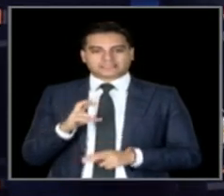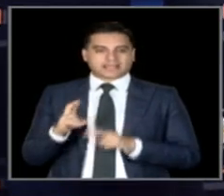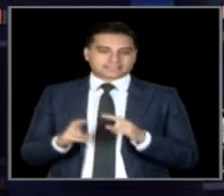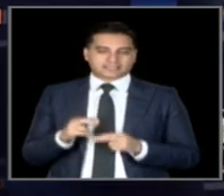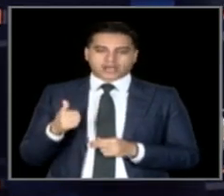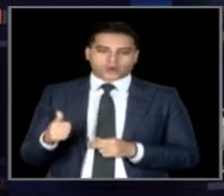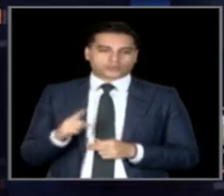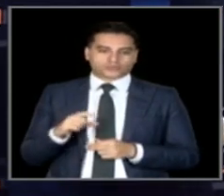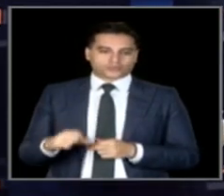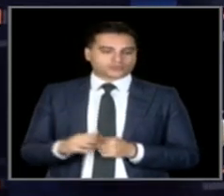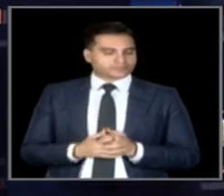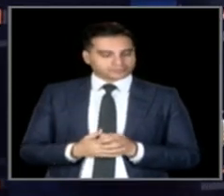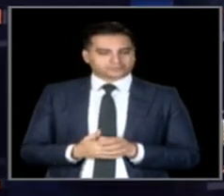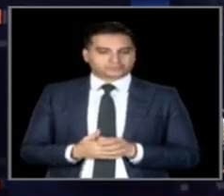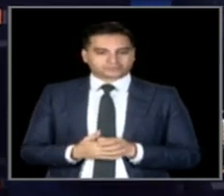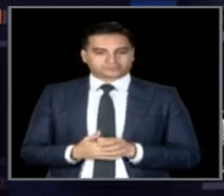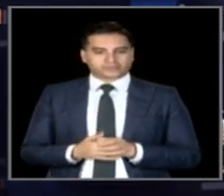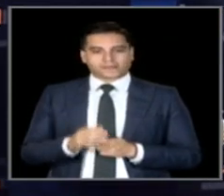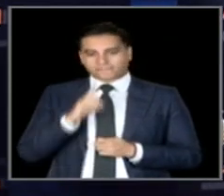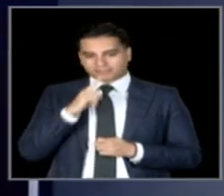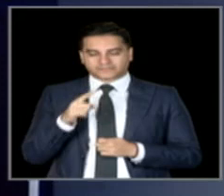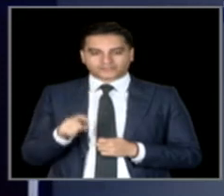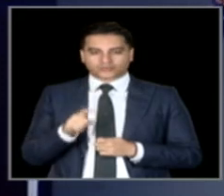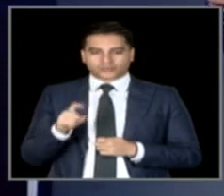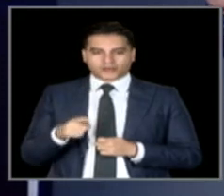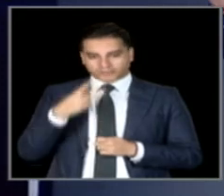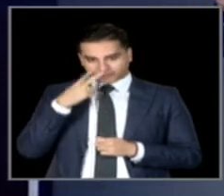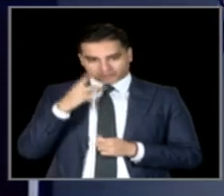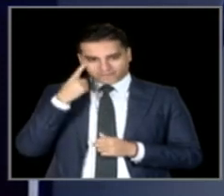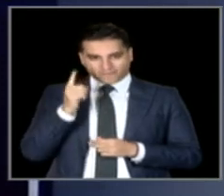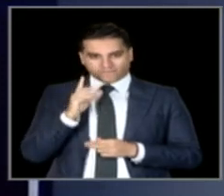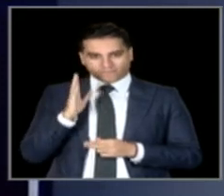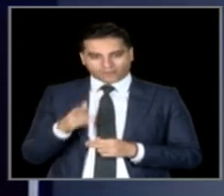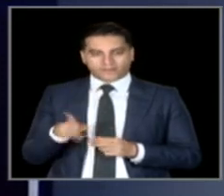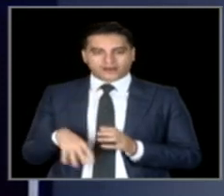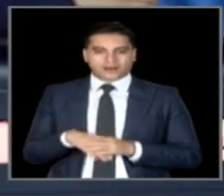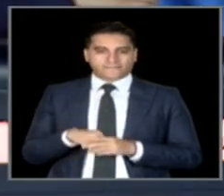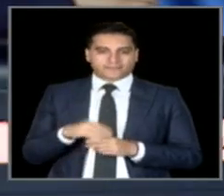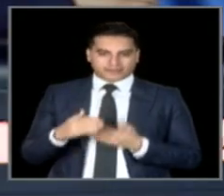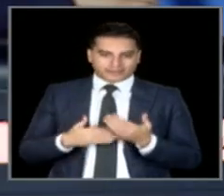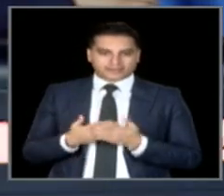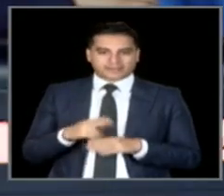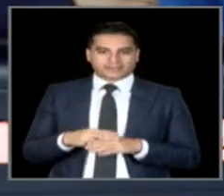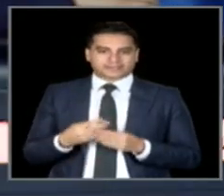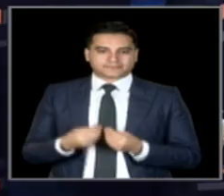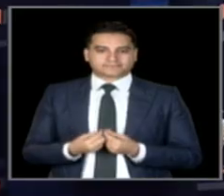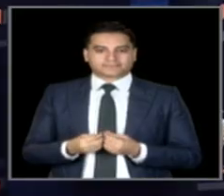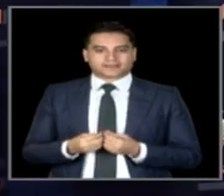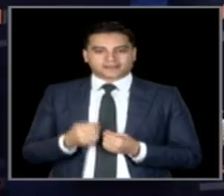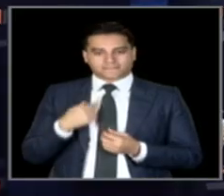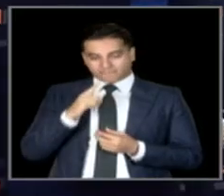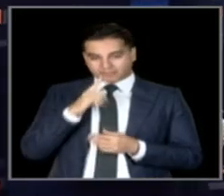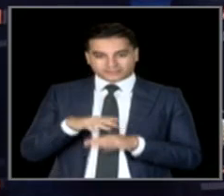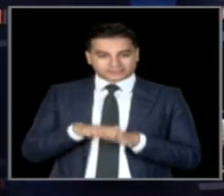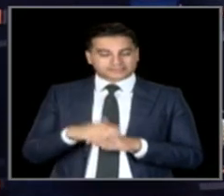5 من 9؟ مش وحش طبعا، مش وحش، ولكن كان في سؤال انت قلت عليه باس، هرجع لك فيه بعدين. اسألك قلت